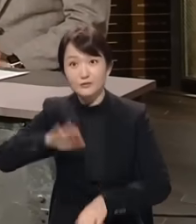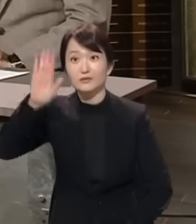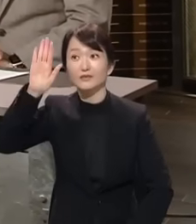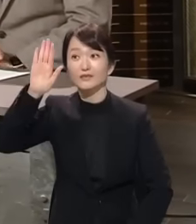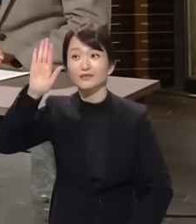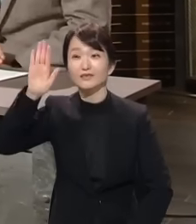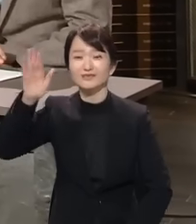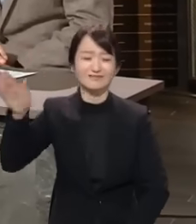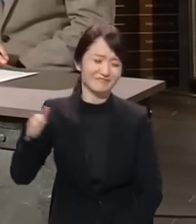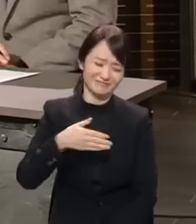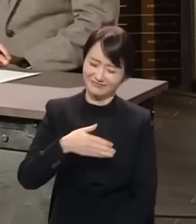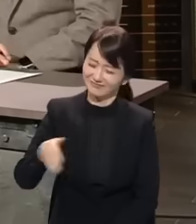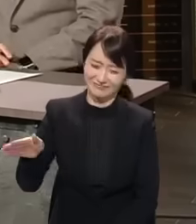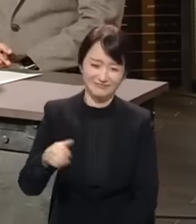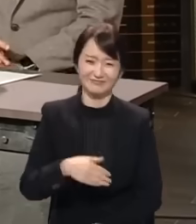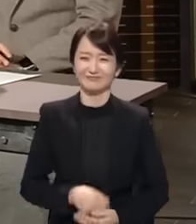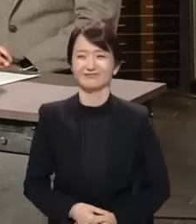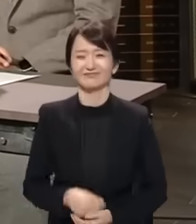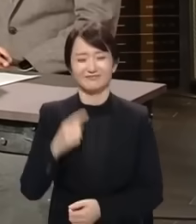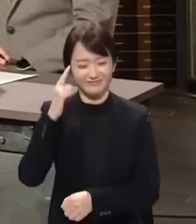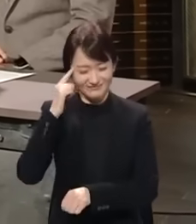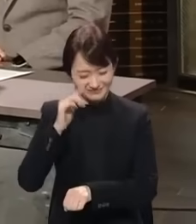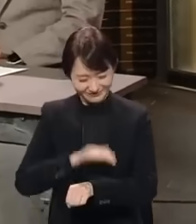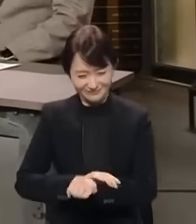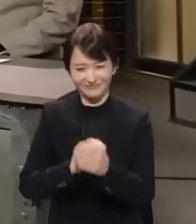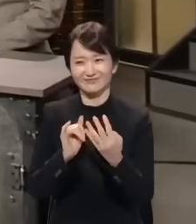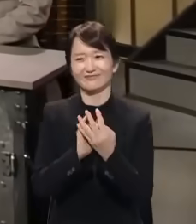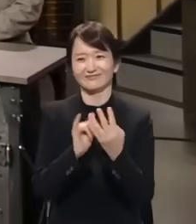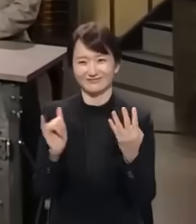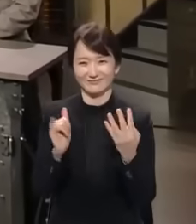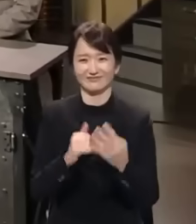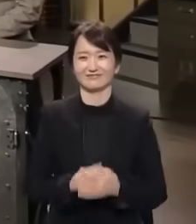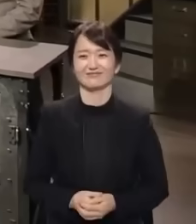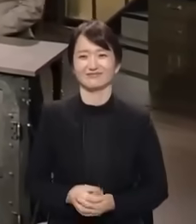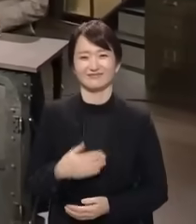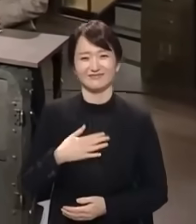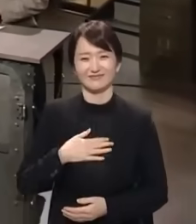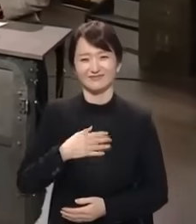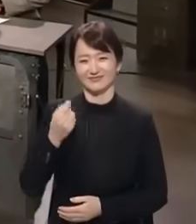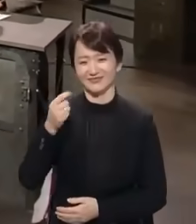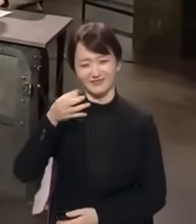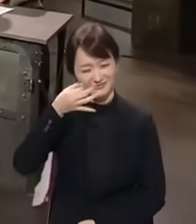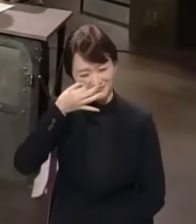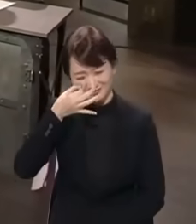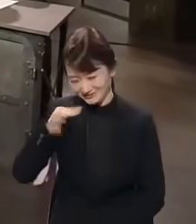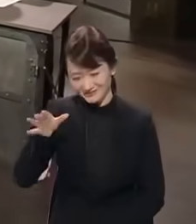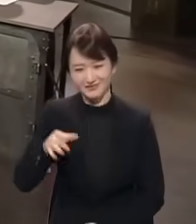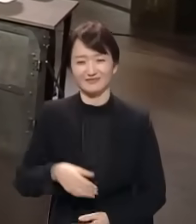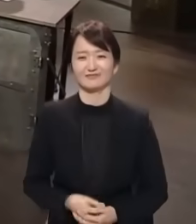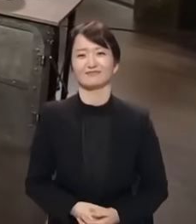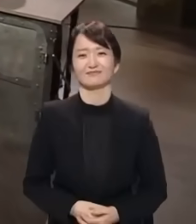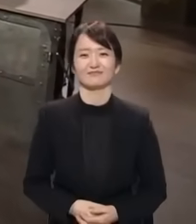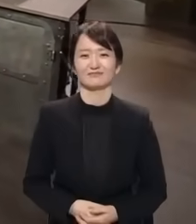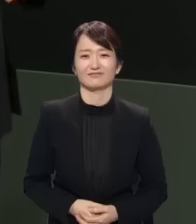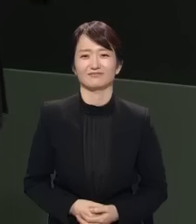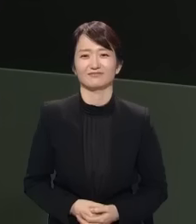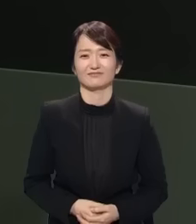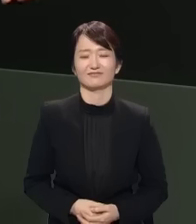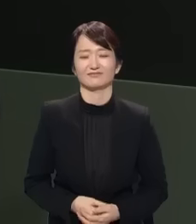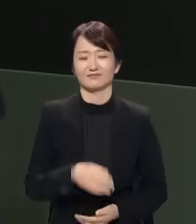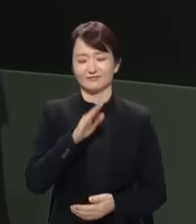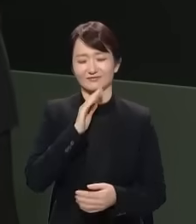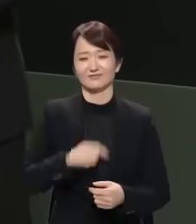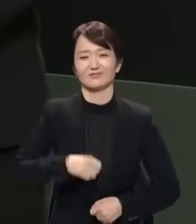아, 역시 정말 현명한 네 분. 아, 저도 안 봤어요. 역시 그렇게 됐죠? 좋습니다.